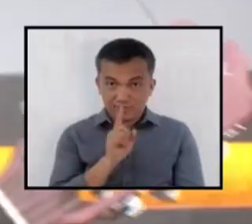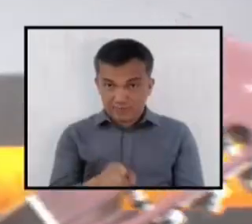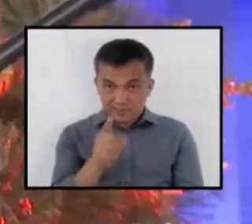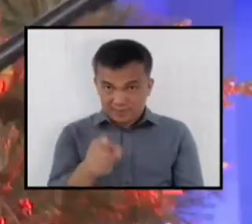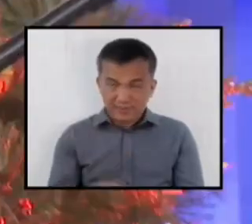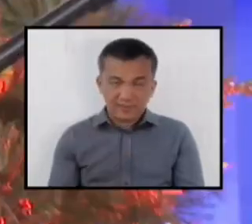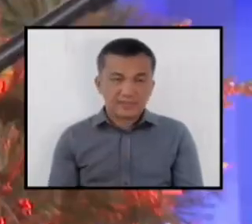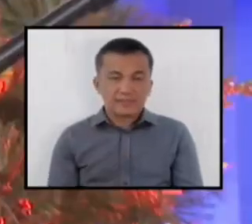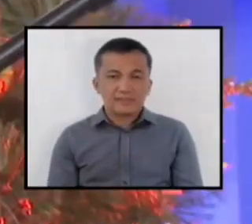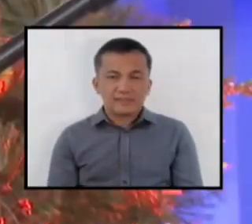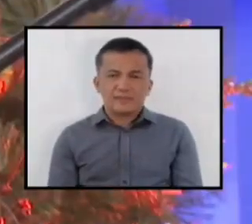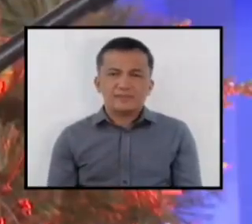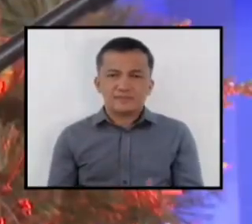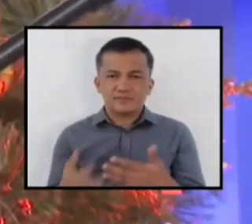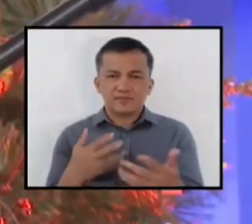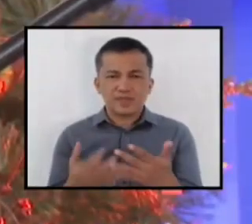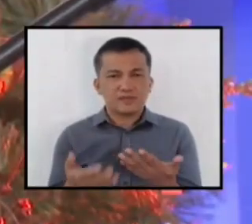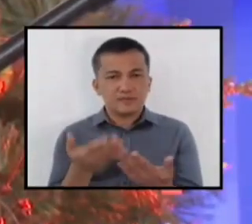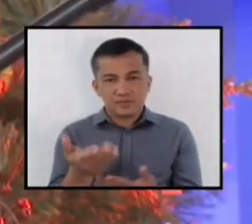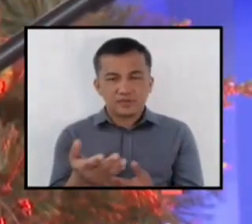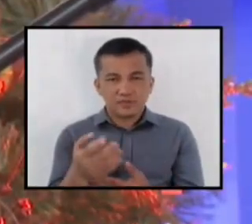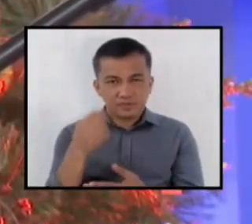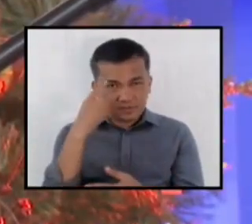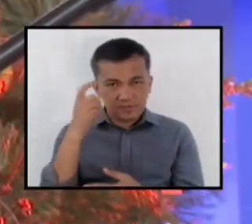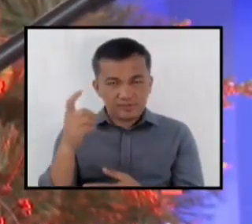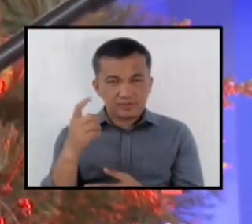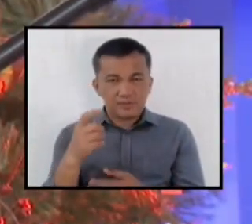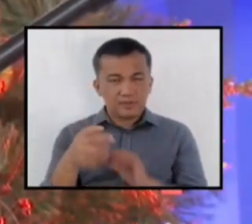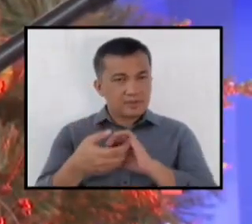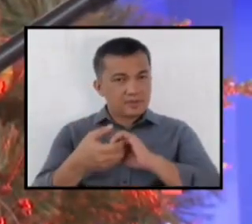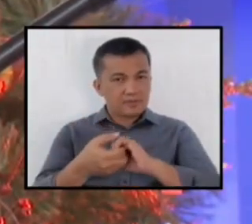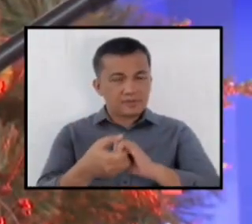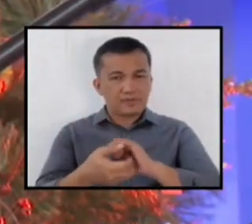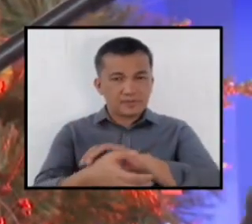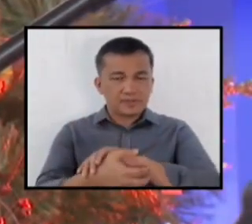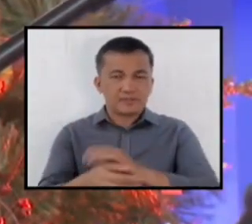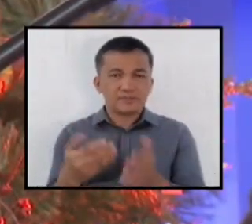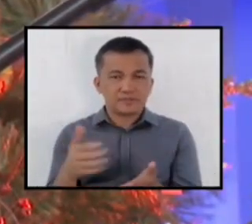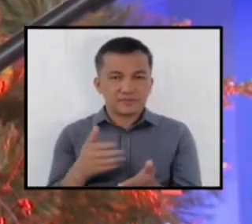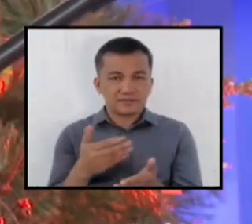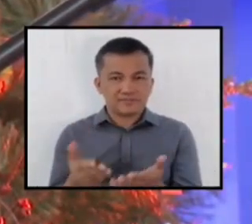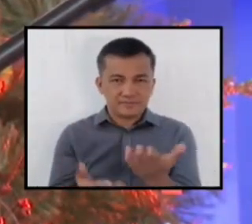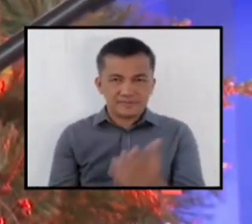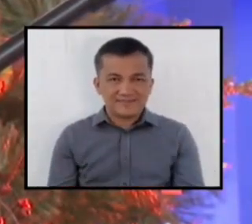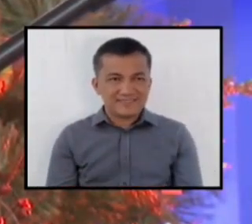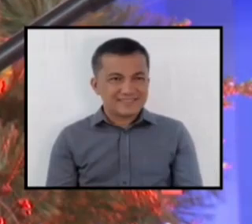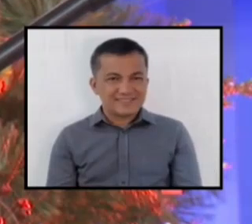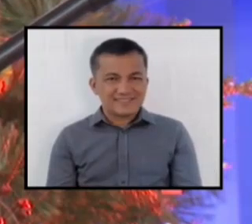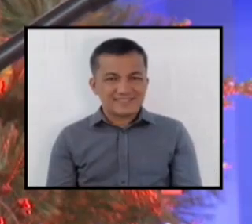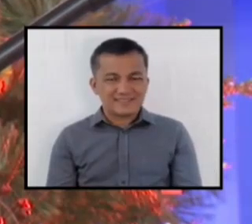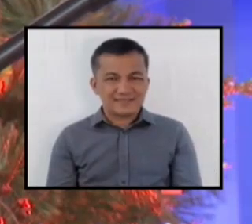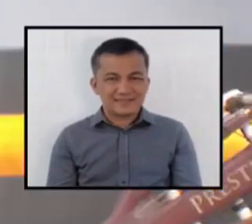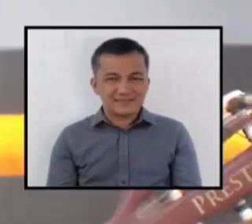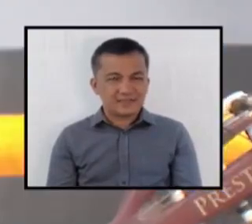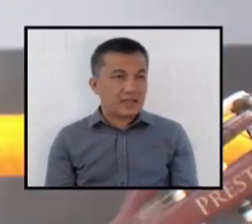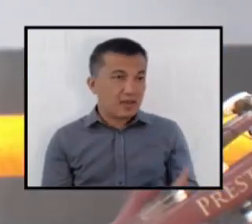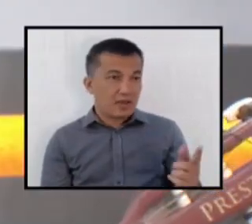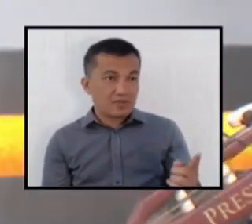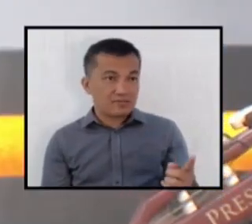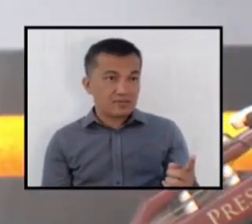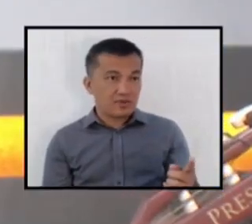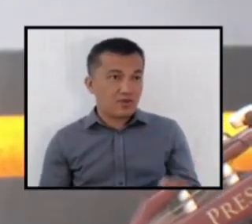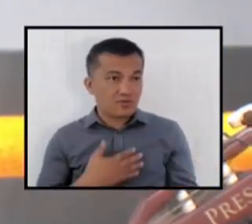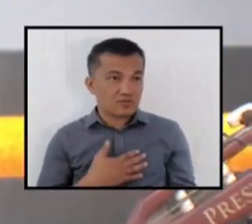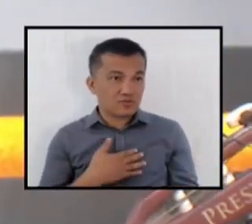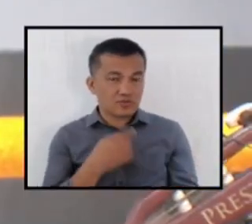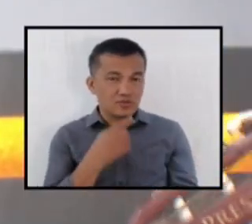kayong dream na makakollab sa inyong mga song? Kayo ba? Ako po, basically, ang gusto ko po makakollab talaga ever